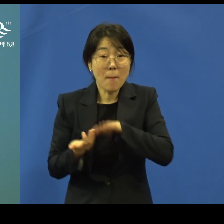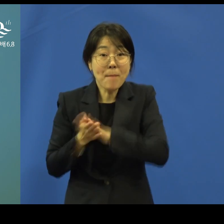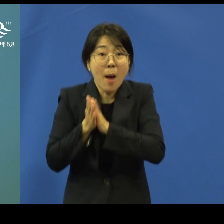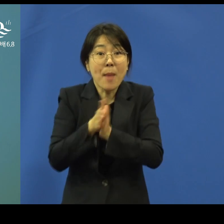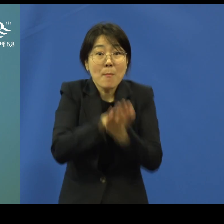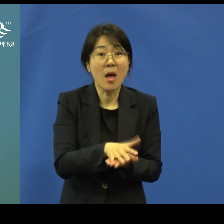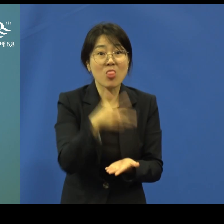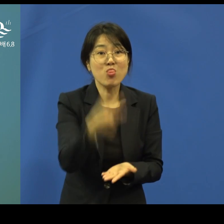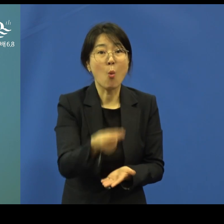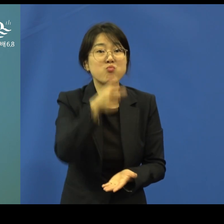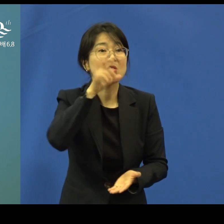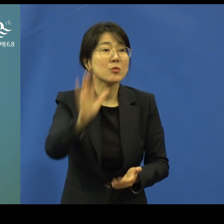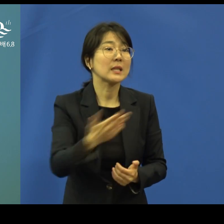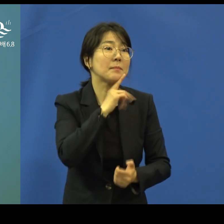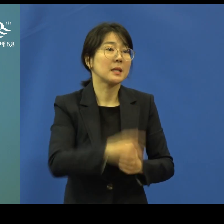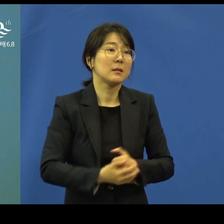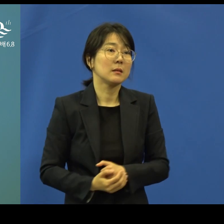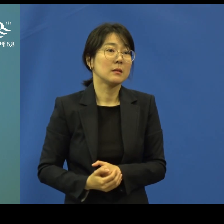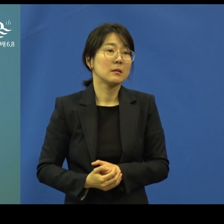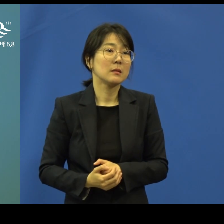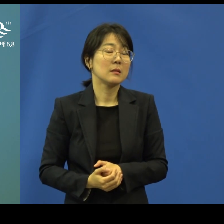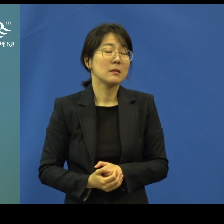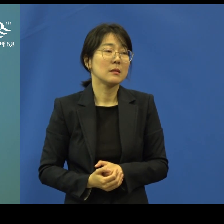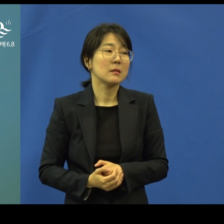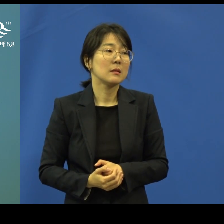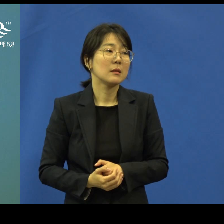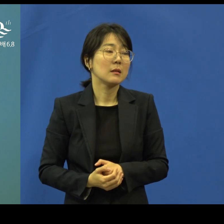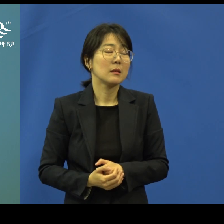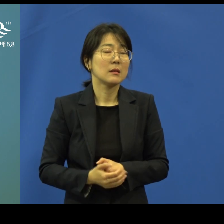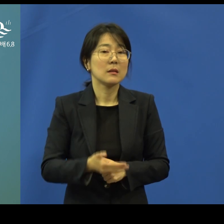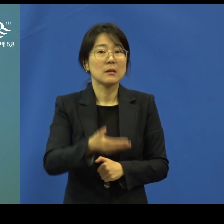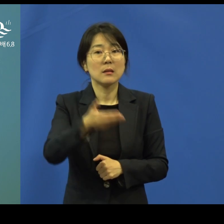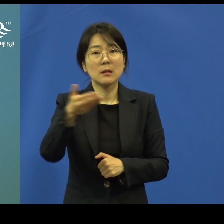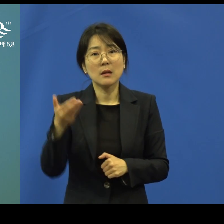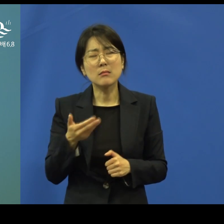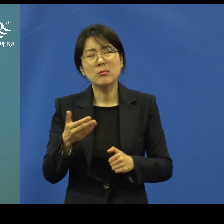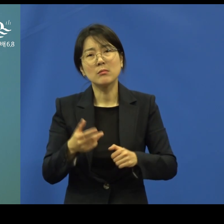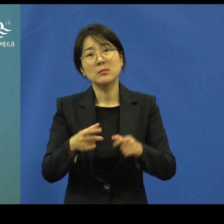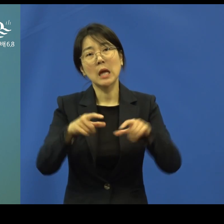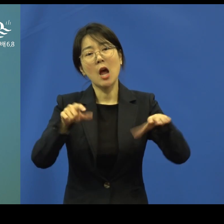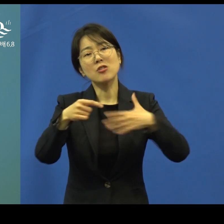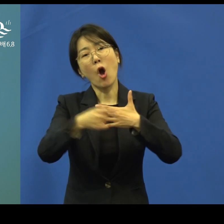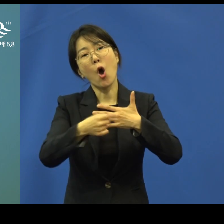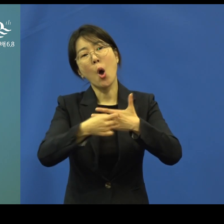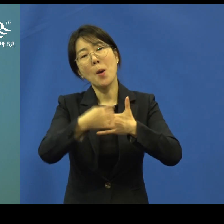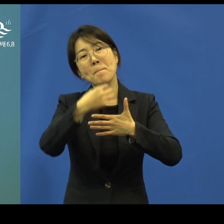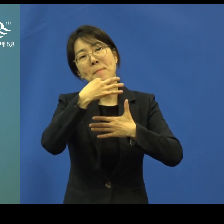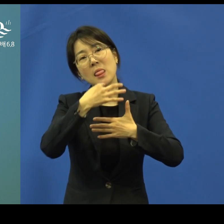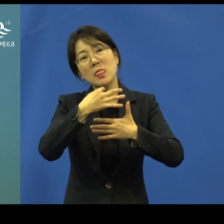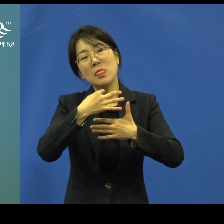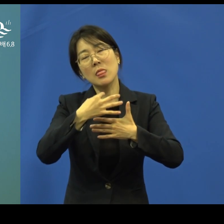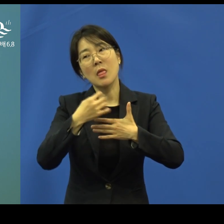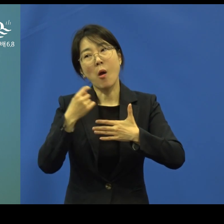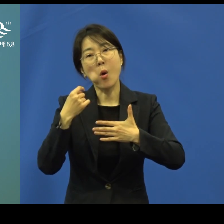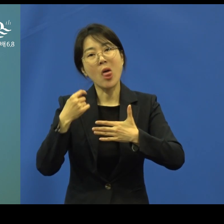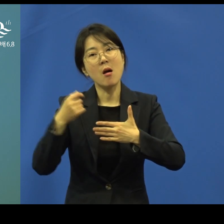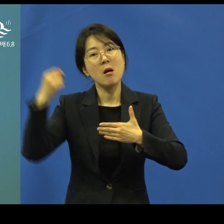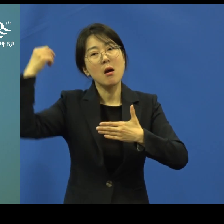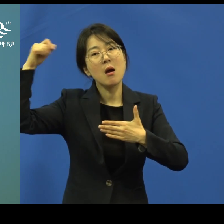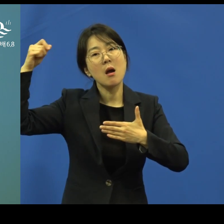그러니까 그리스도인은 명목상의 그리스도인, 노미널 크리스찬, 형식적인 그리스도인들로 채워진 교회는